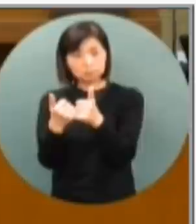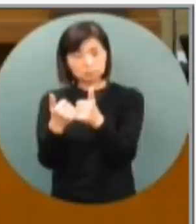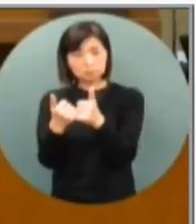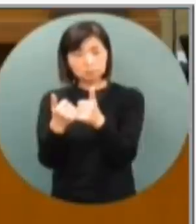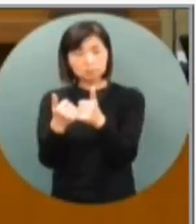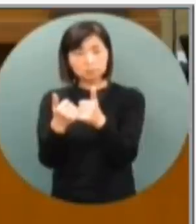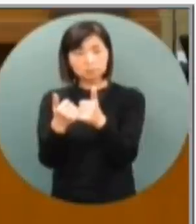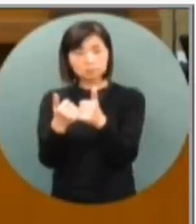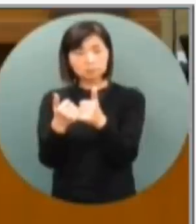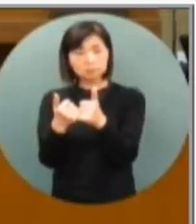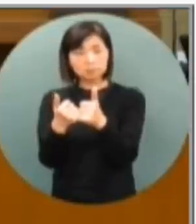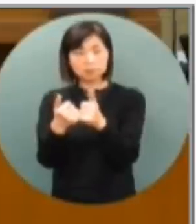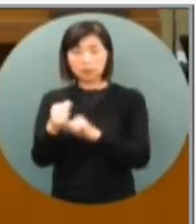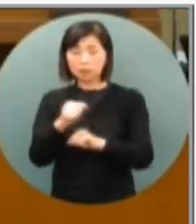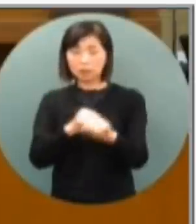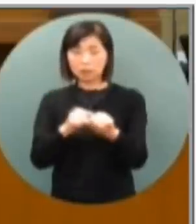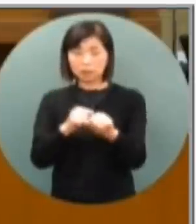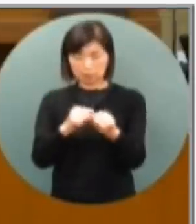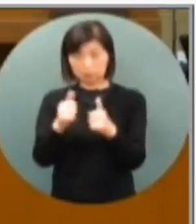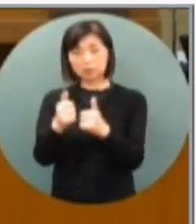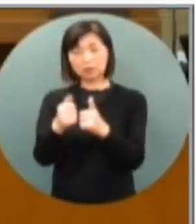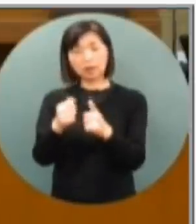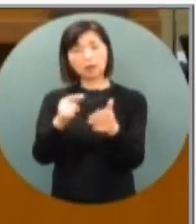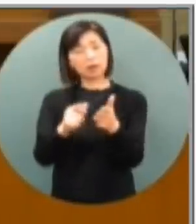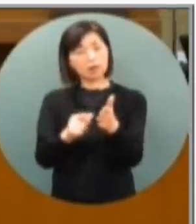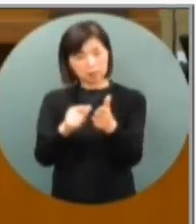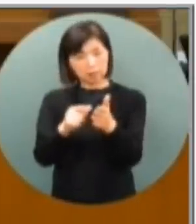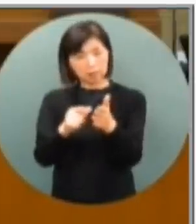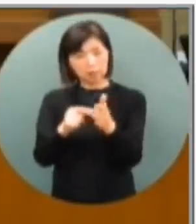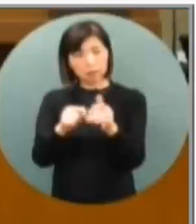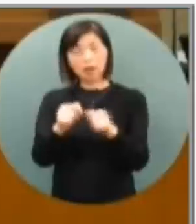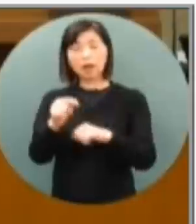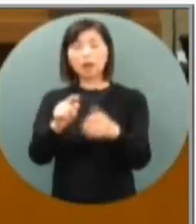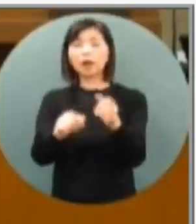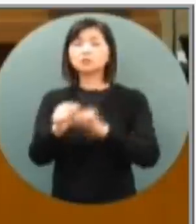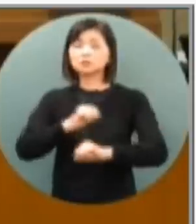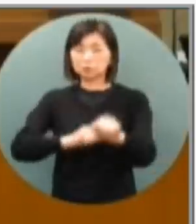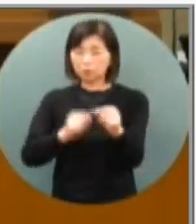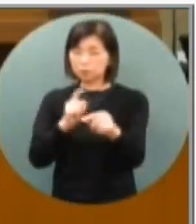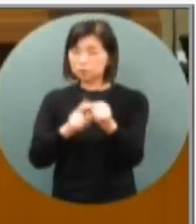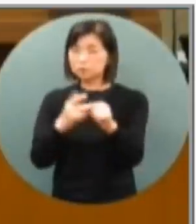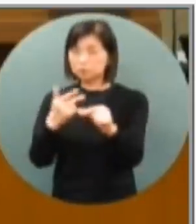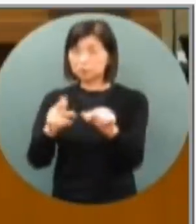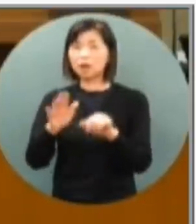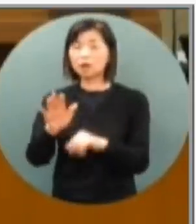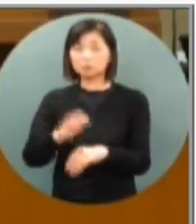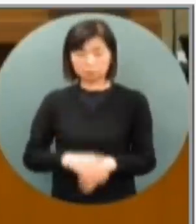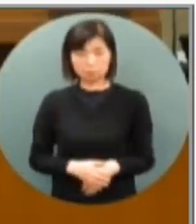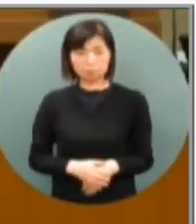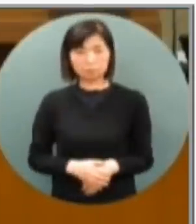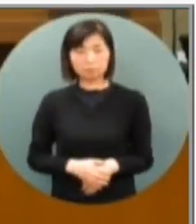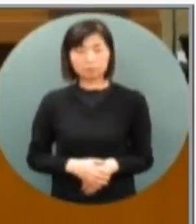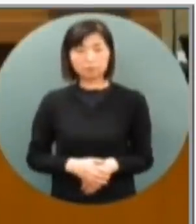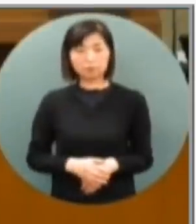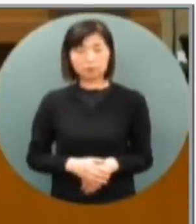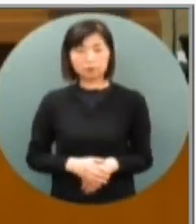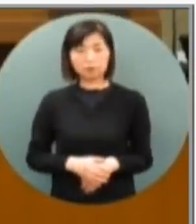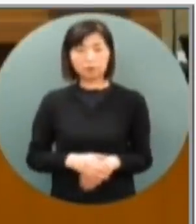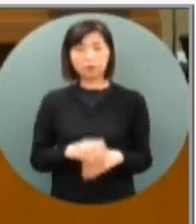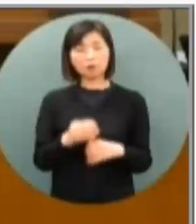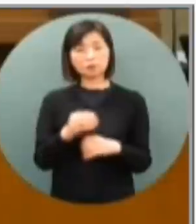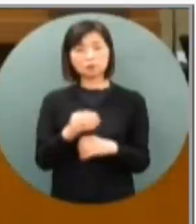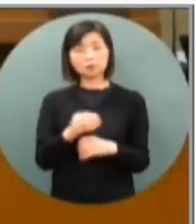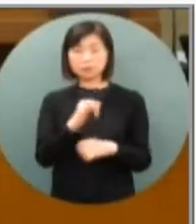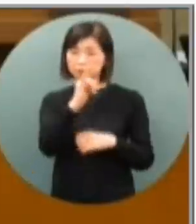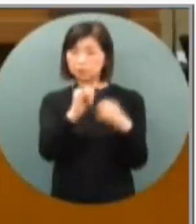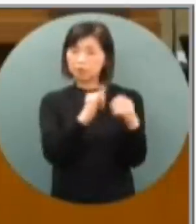ういうことがショッピングサイト上に掲載されていると、それで私どもはそれを通報を受けまして